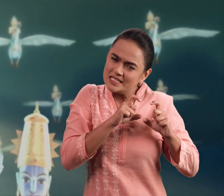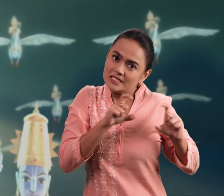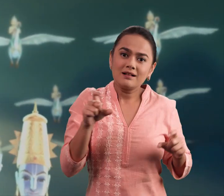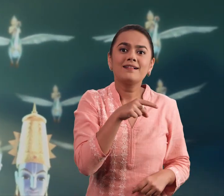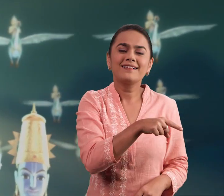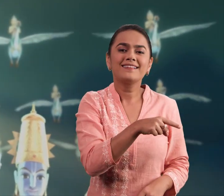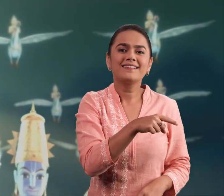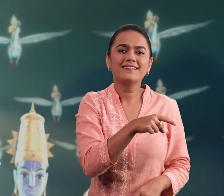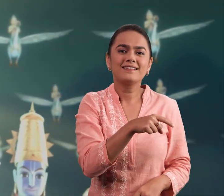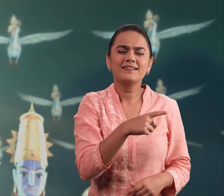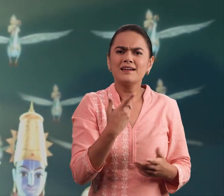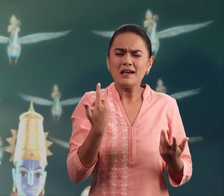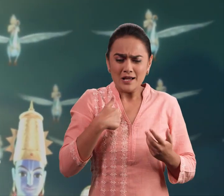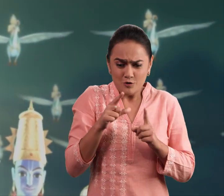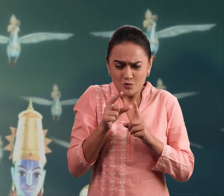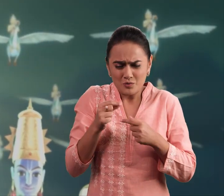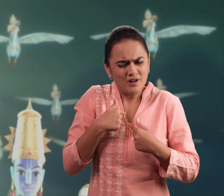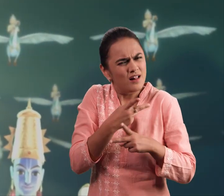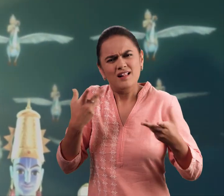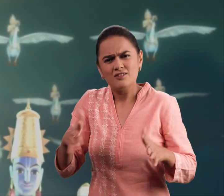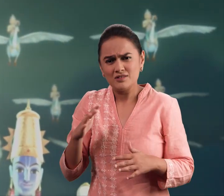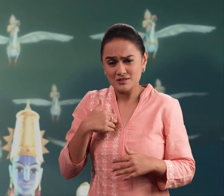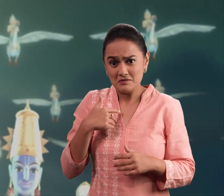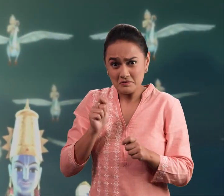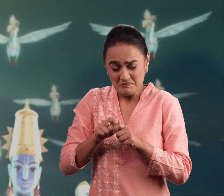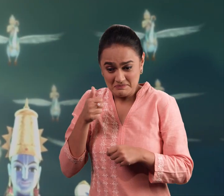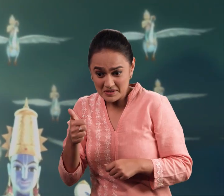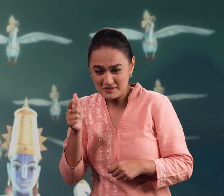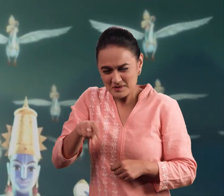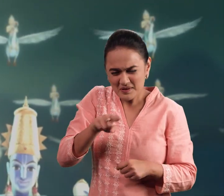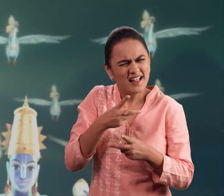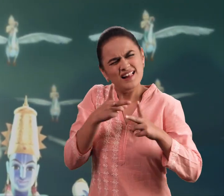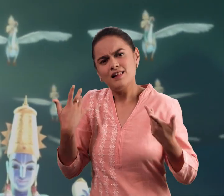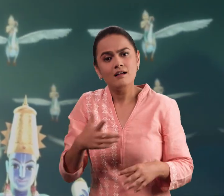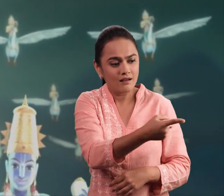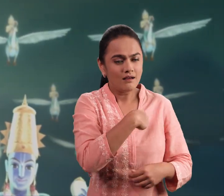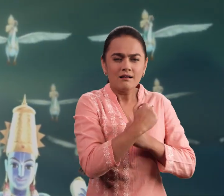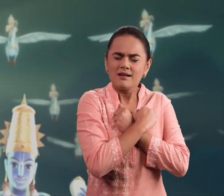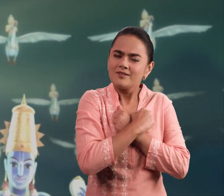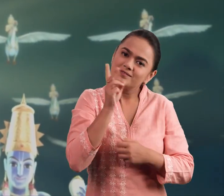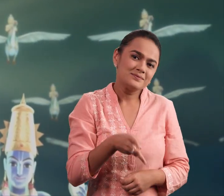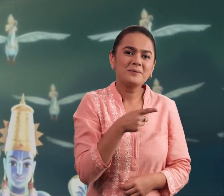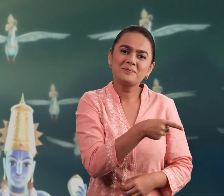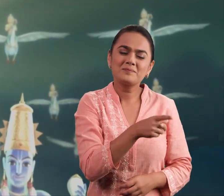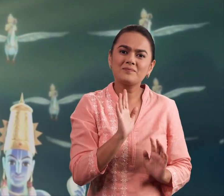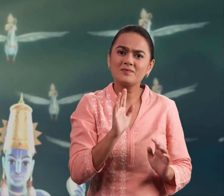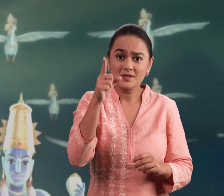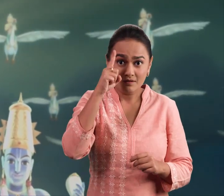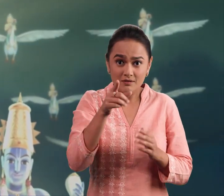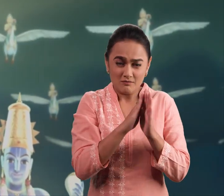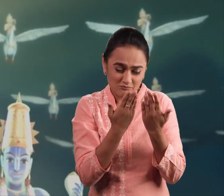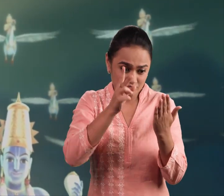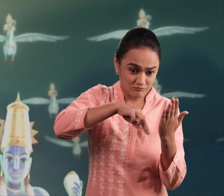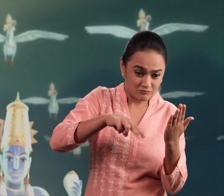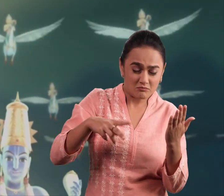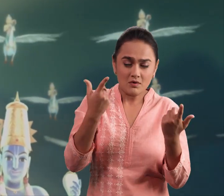ब्रह्मा। मैं कुछ भी करूं, महान कार्य या तुच्छ, उनका प्रेम वैसा ही रहेगा। वैदिक ज्ञान